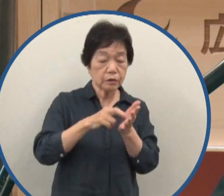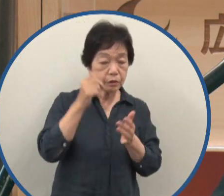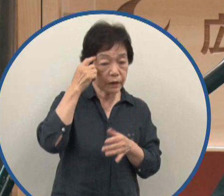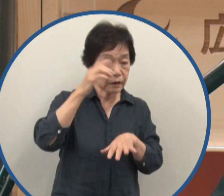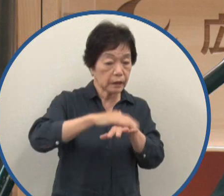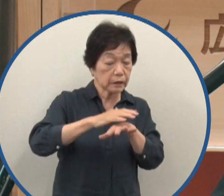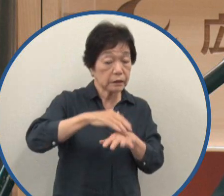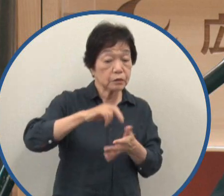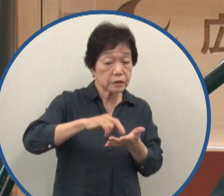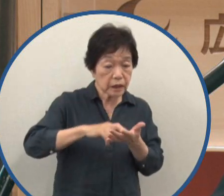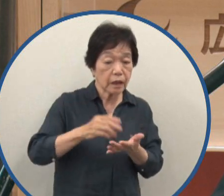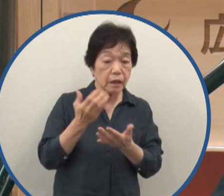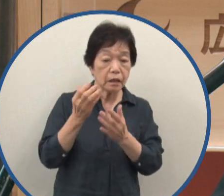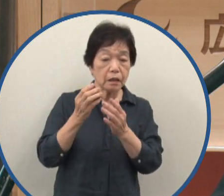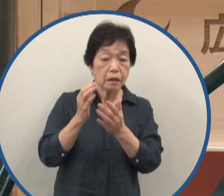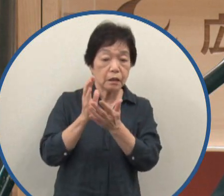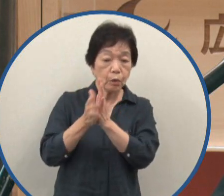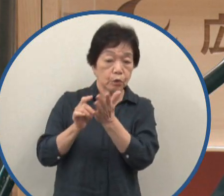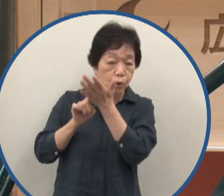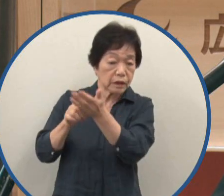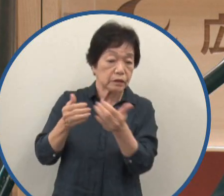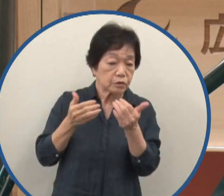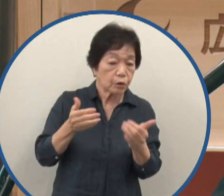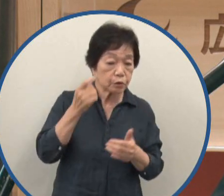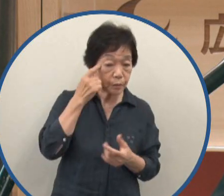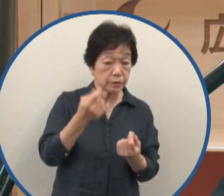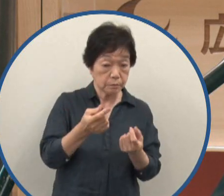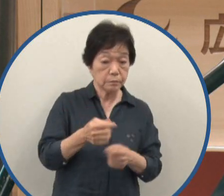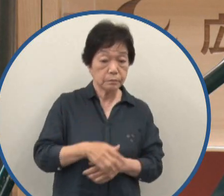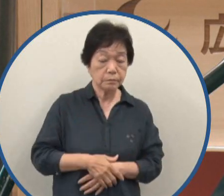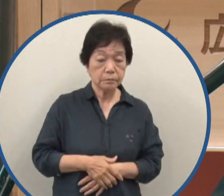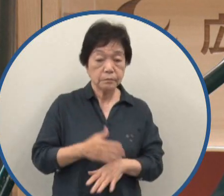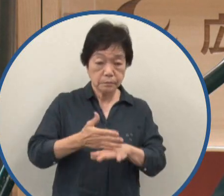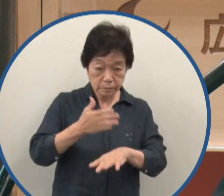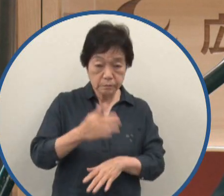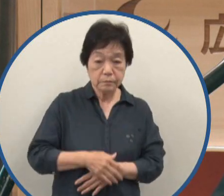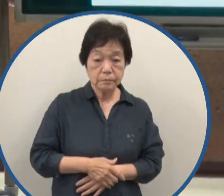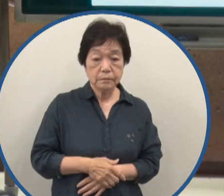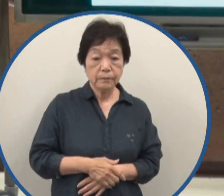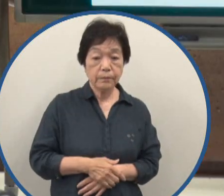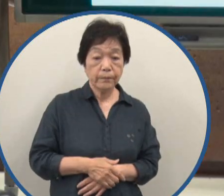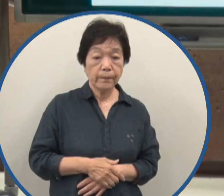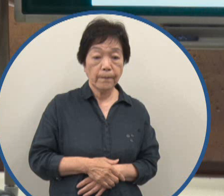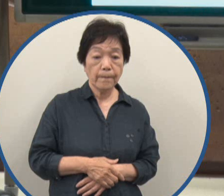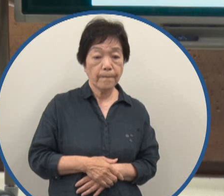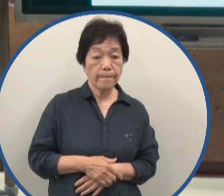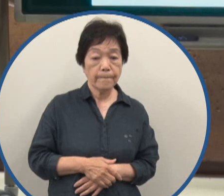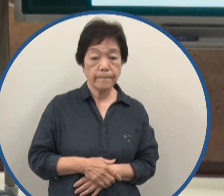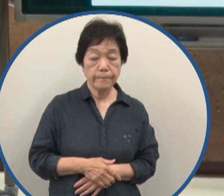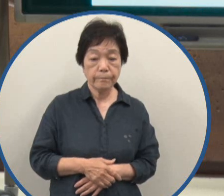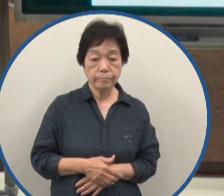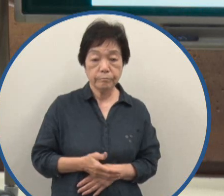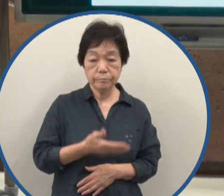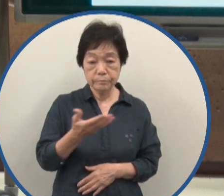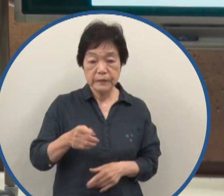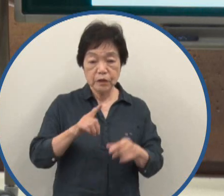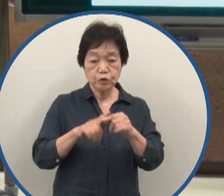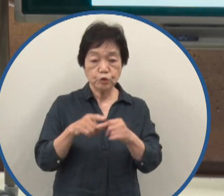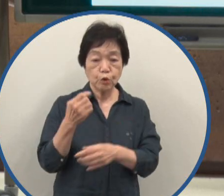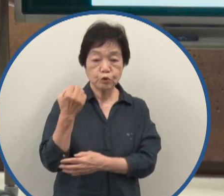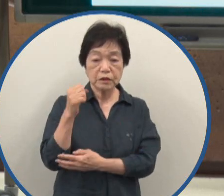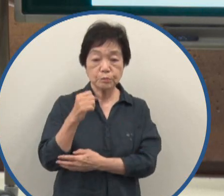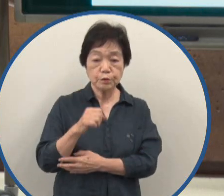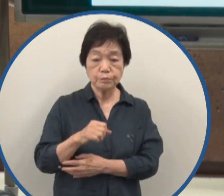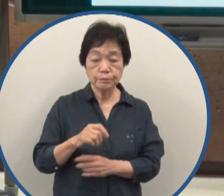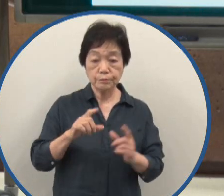という、 はい、ありがとう。 中国新聞の岡田です。後ろからすい